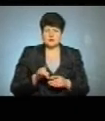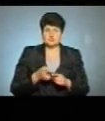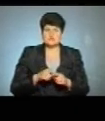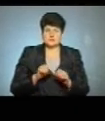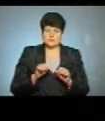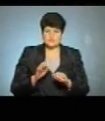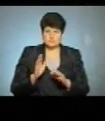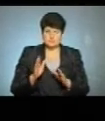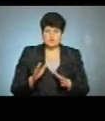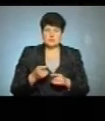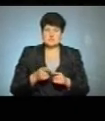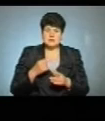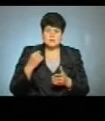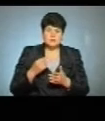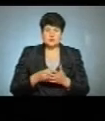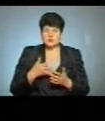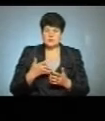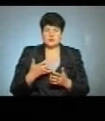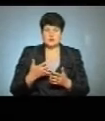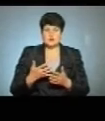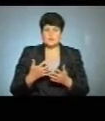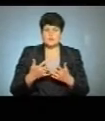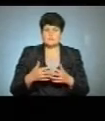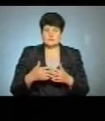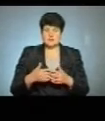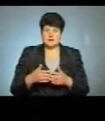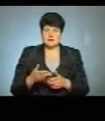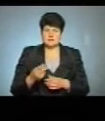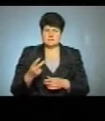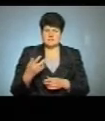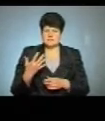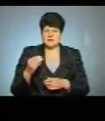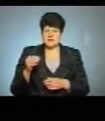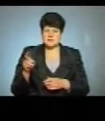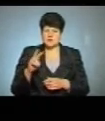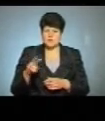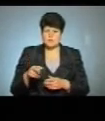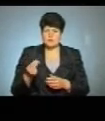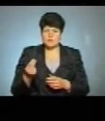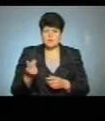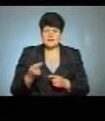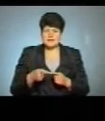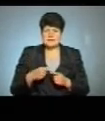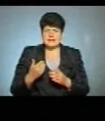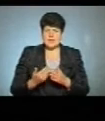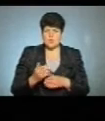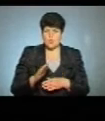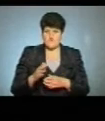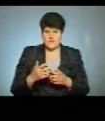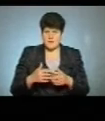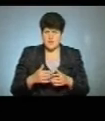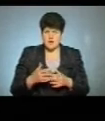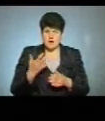що таке дорого стоїть, що ну, це вартне. Бо тут ціна стоїть, вроді би, $25,000, вже не нового апарату. Але коли